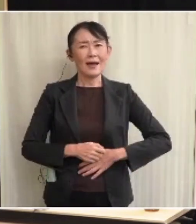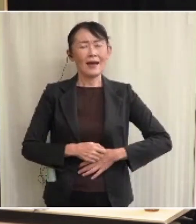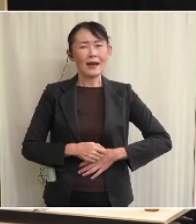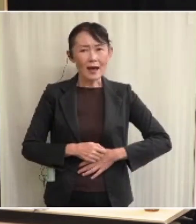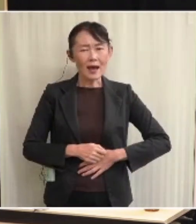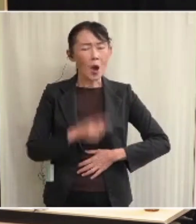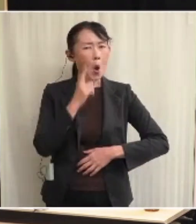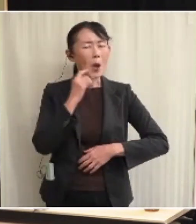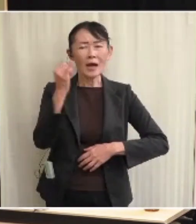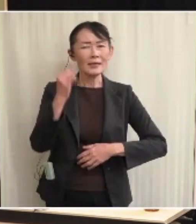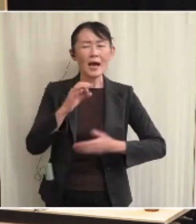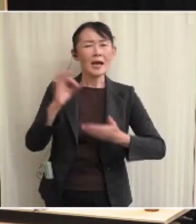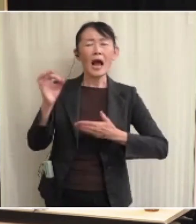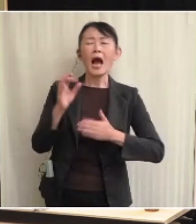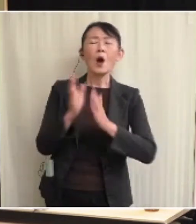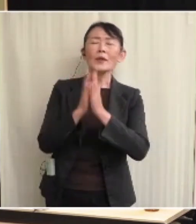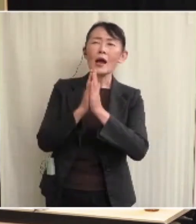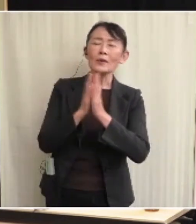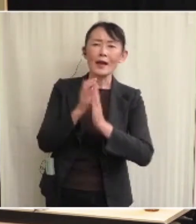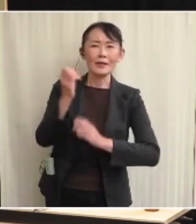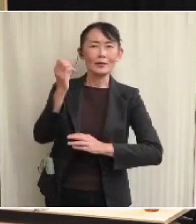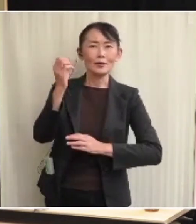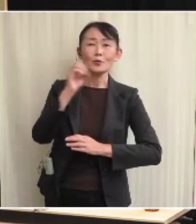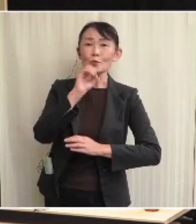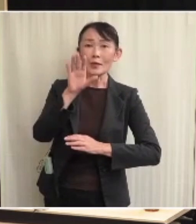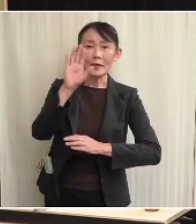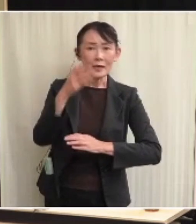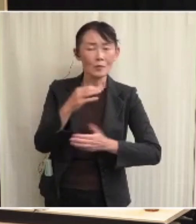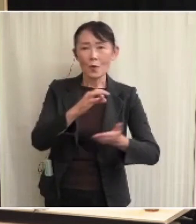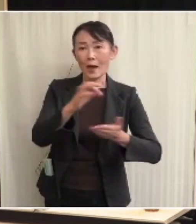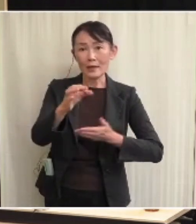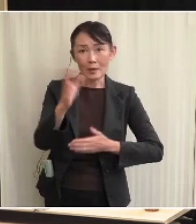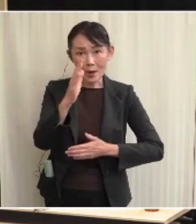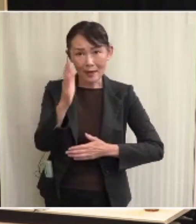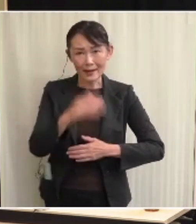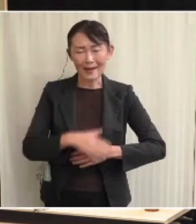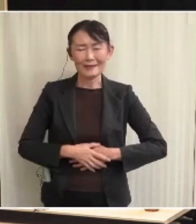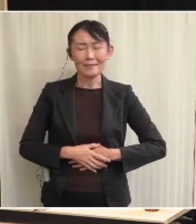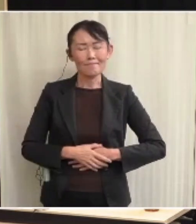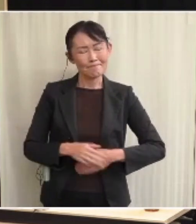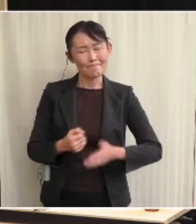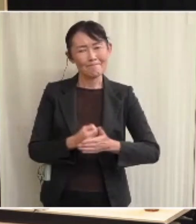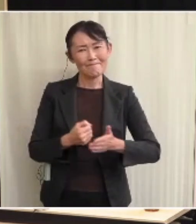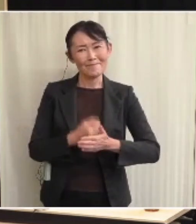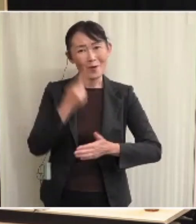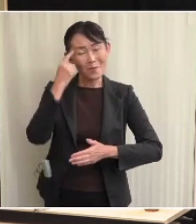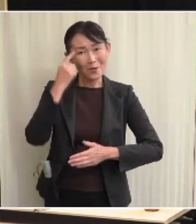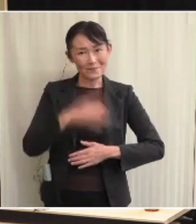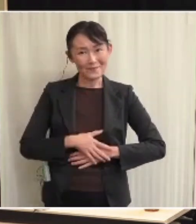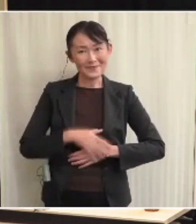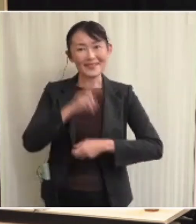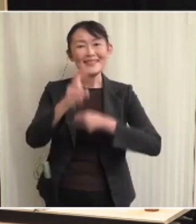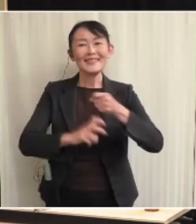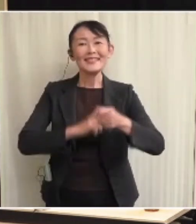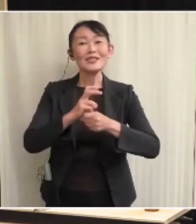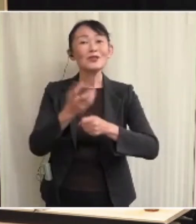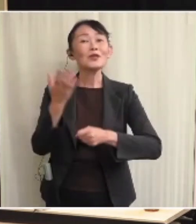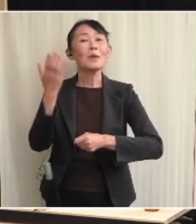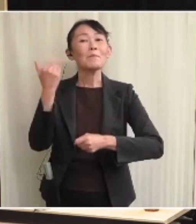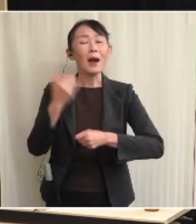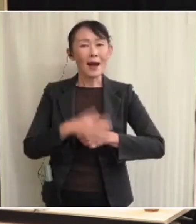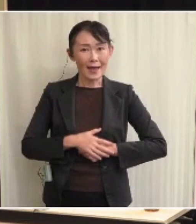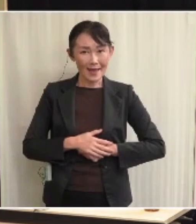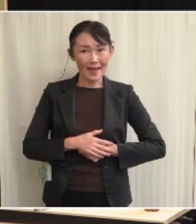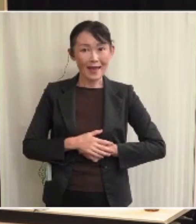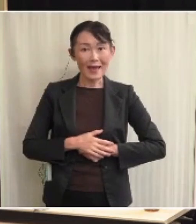ないかみたいな感じをよく聞きましたもんね。はい、当時はまあ20年前でございますので、女児向けのアニメ